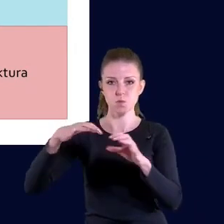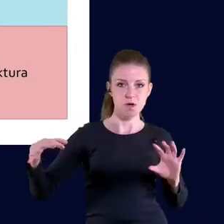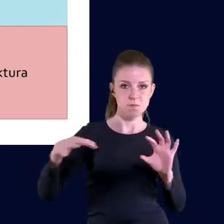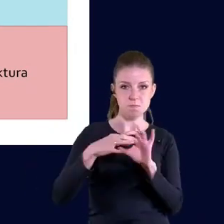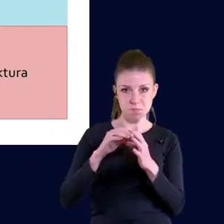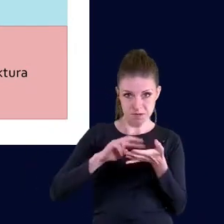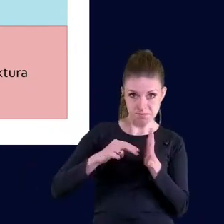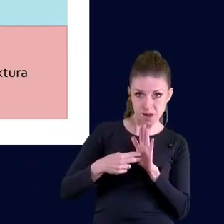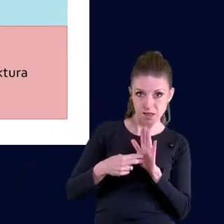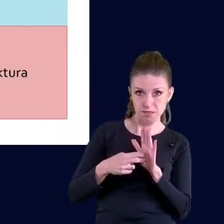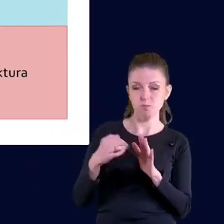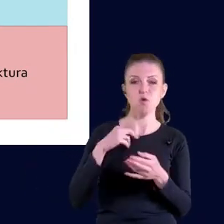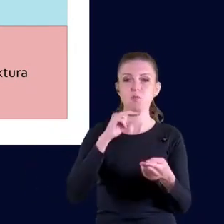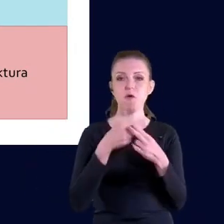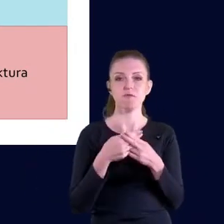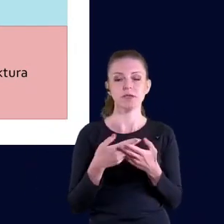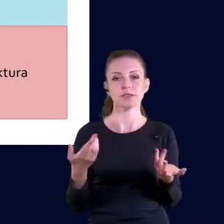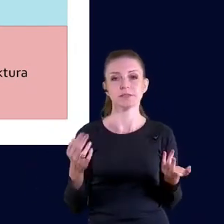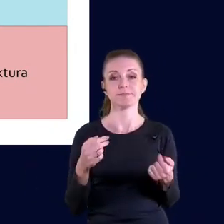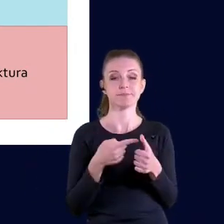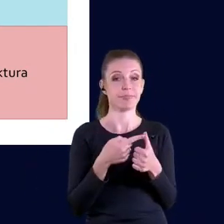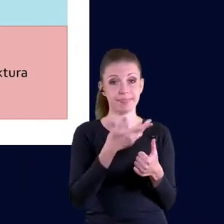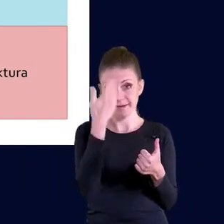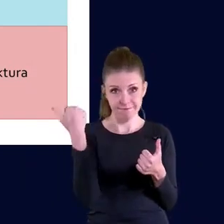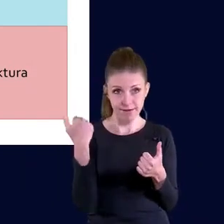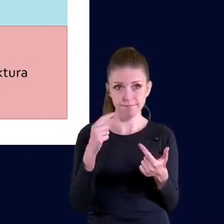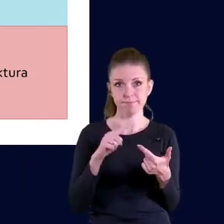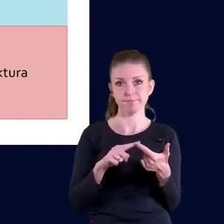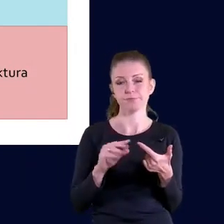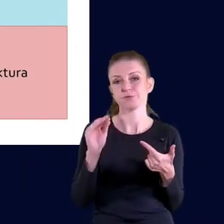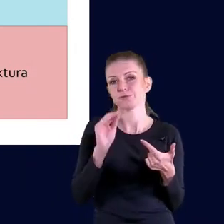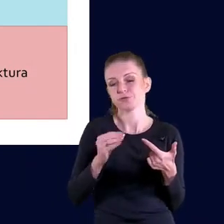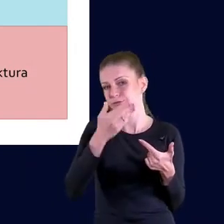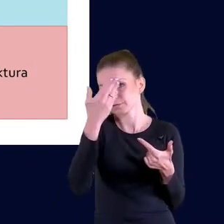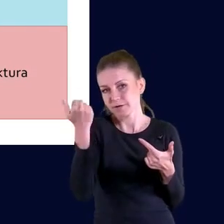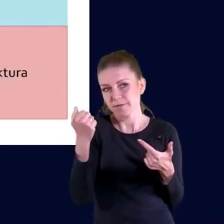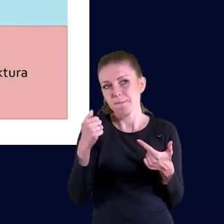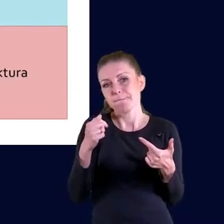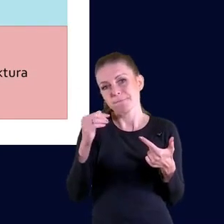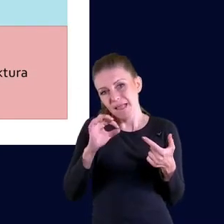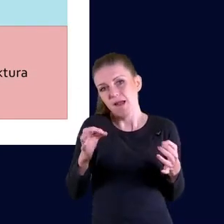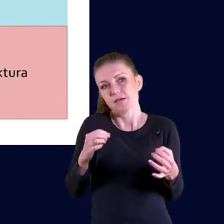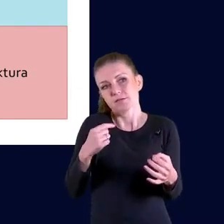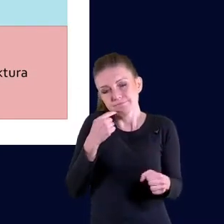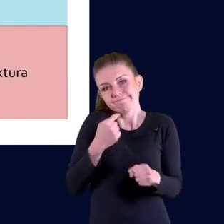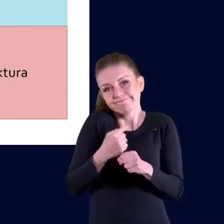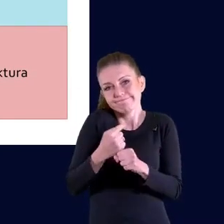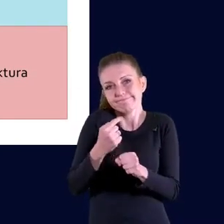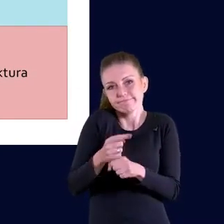odpowiada liśmy Nie wiem albo że wciąż jesteśmy w trakcie podejmowania decyzji